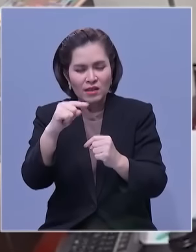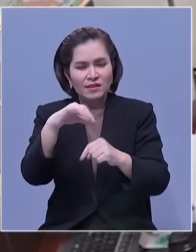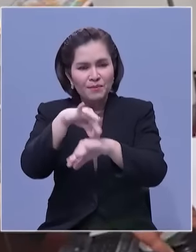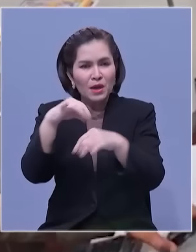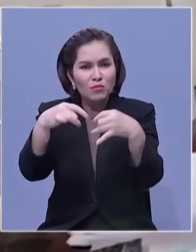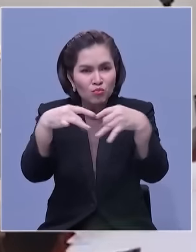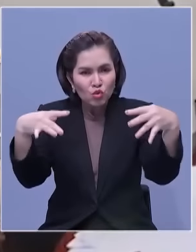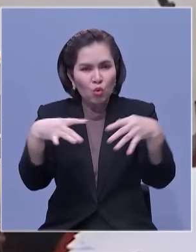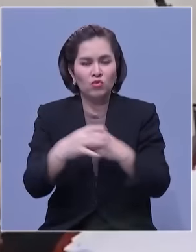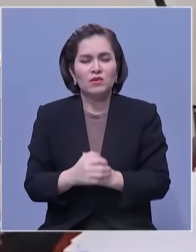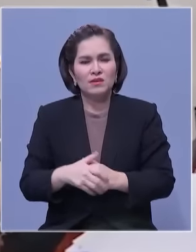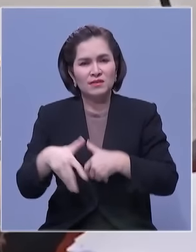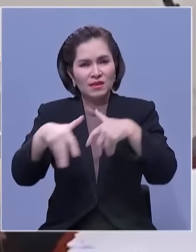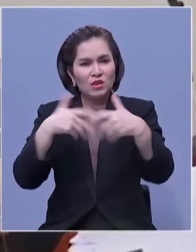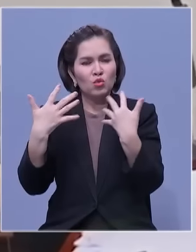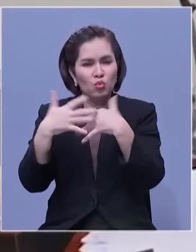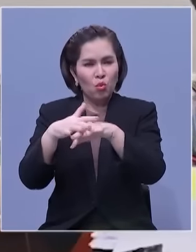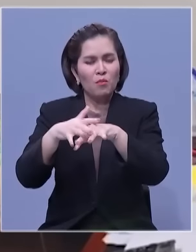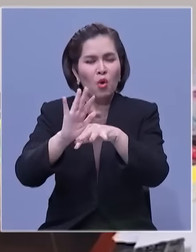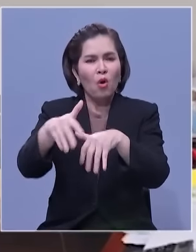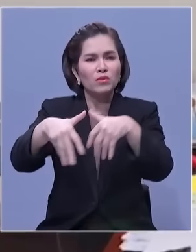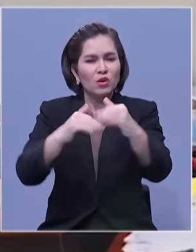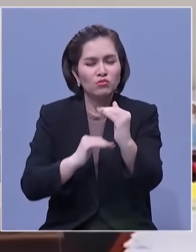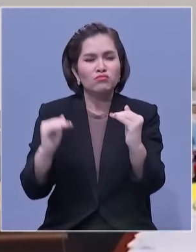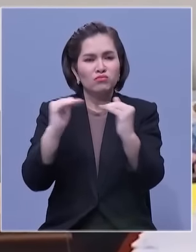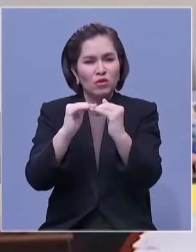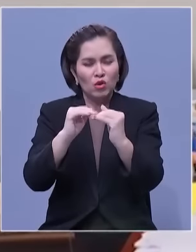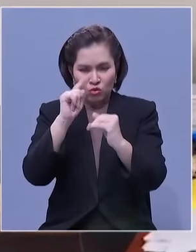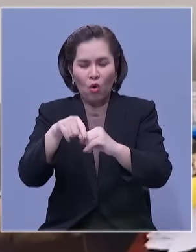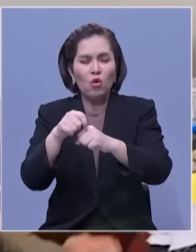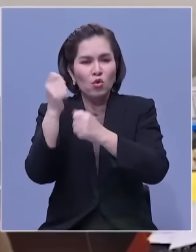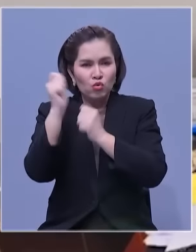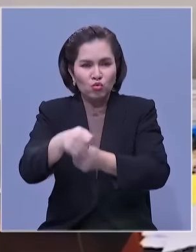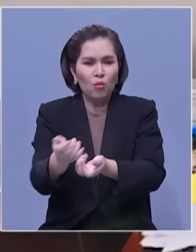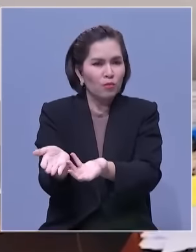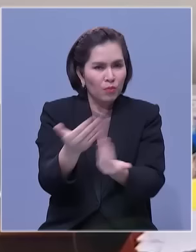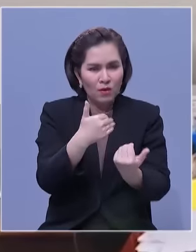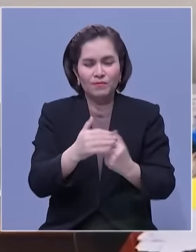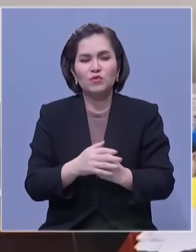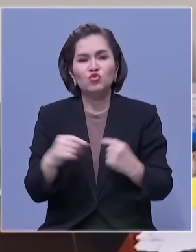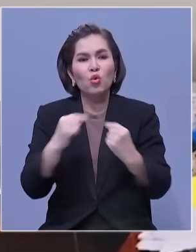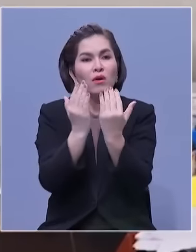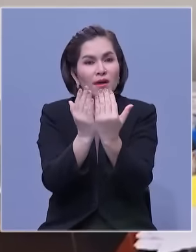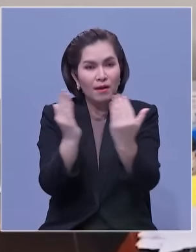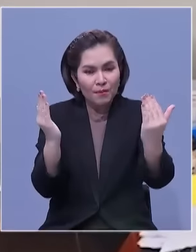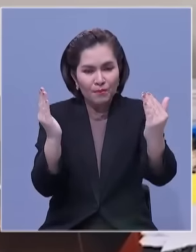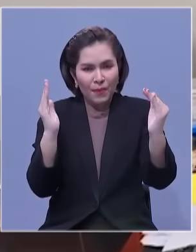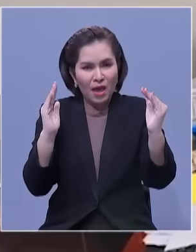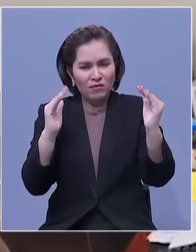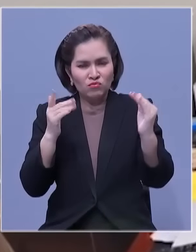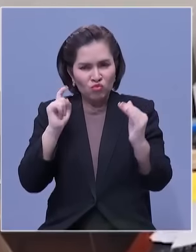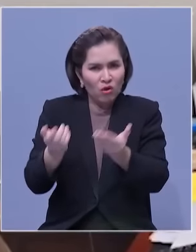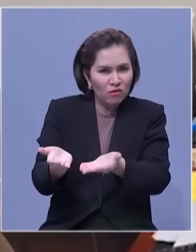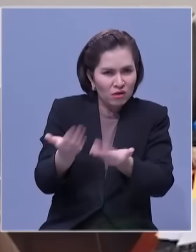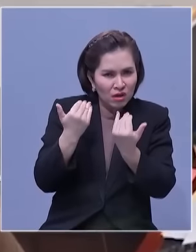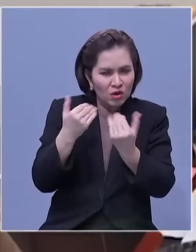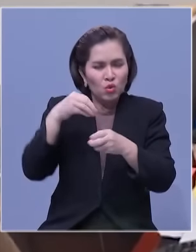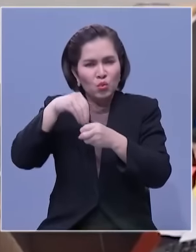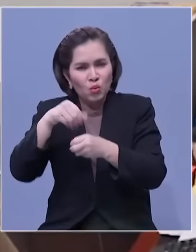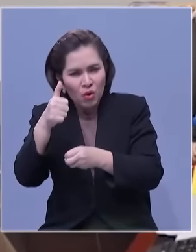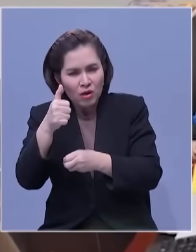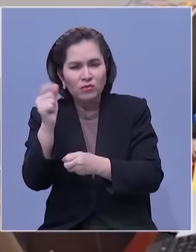ลังจากนี้เนี่ยสิ่งที่ต้องจับตาตุอยู่ก็คือว่ากำแพงริมฝั่งชายหาดทั้งหมดเนี่ยจะต้องมีการรื้อหรือเปล่า คือมันไม่ใช่แ